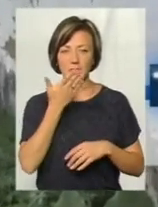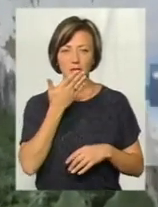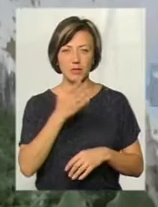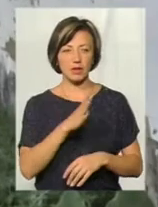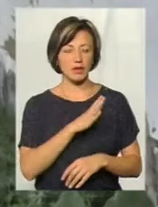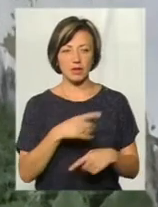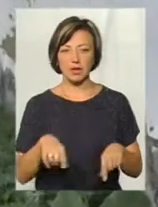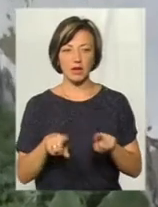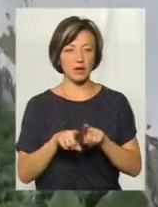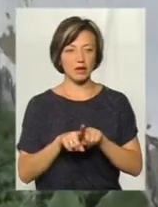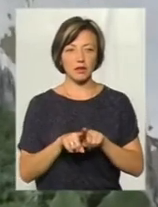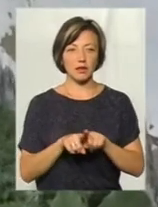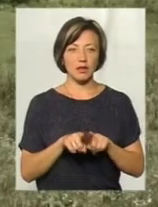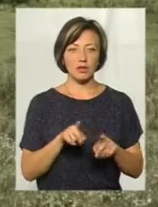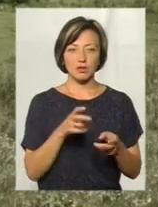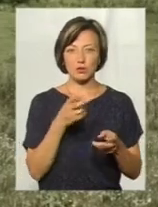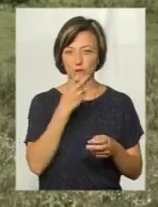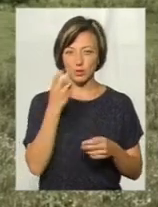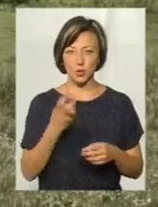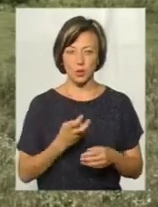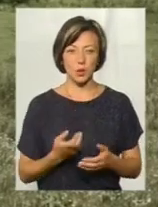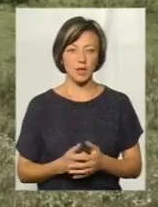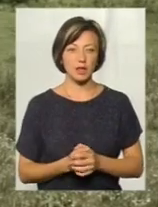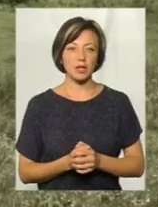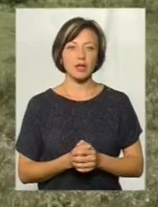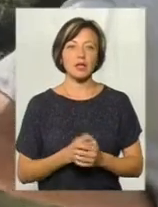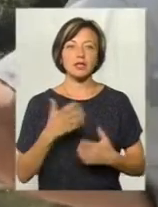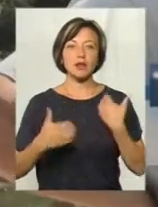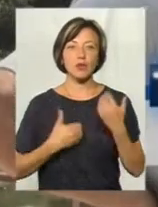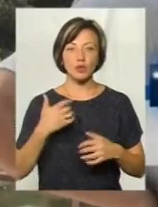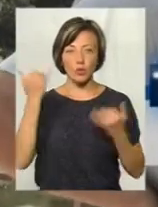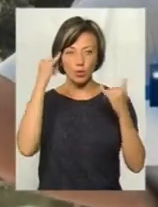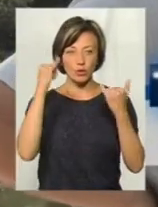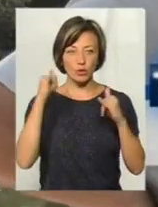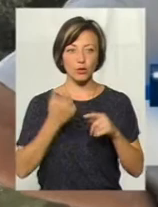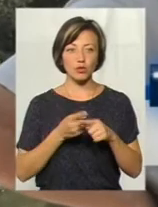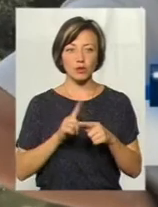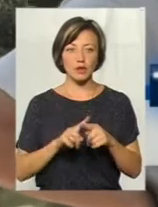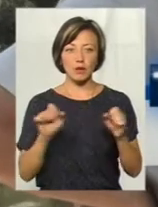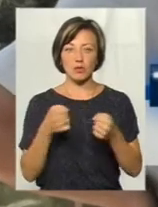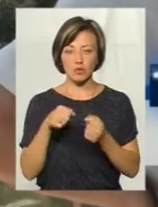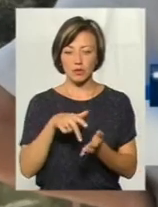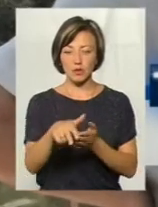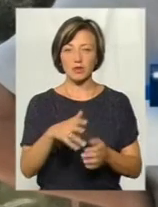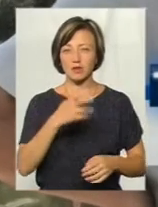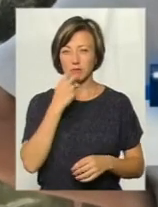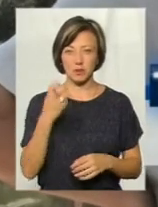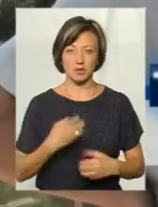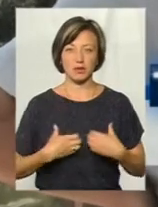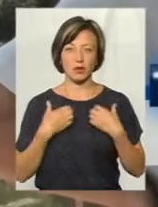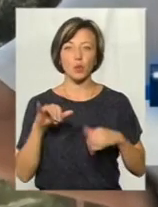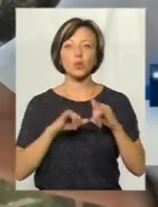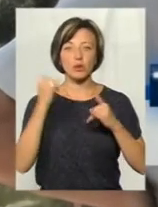такий, ну, дохлий. Стривожилася навіть домашня худоба. Бо корова не хоче пити воду, як воно смерде таке, як це. Куди воно